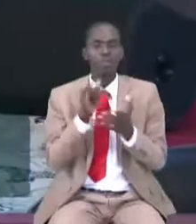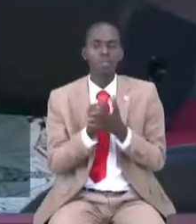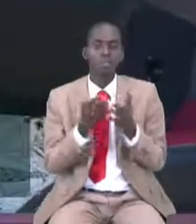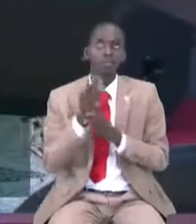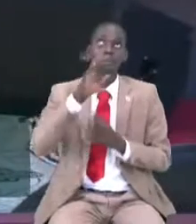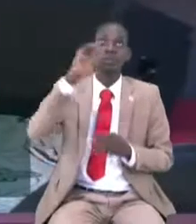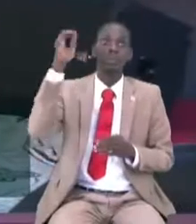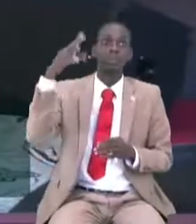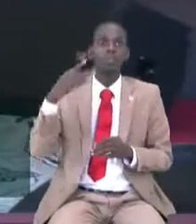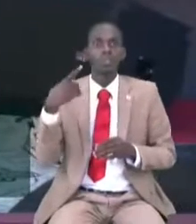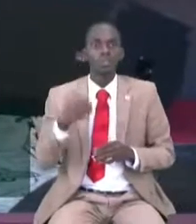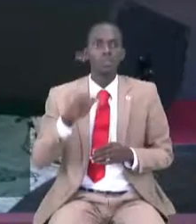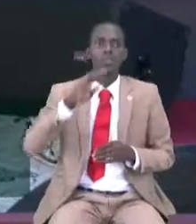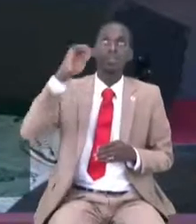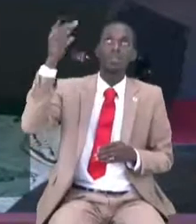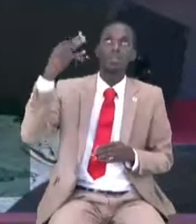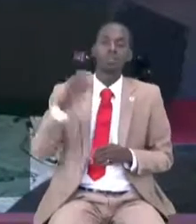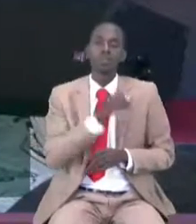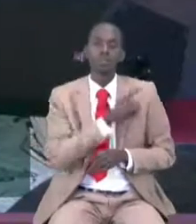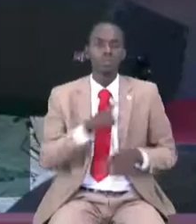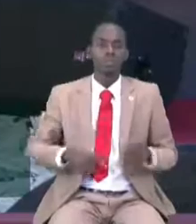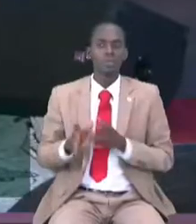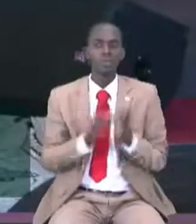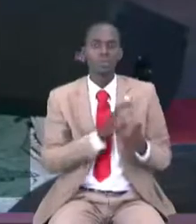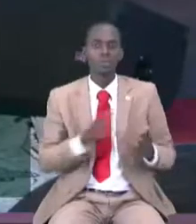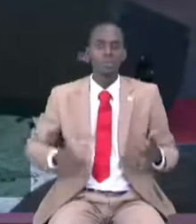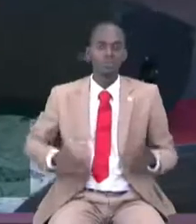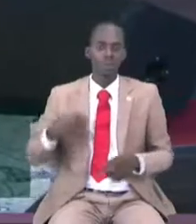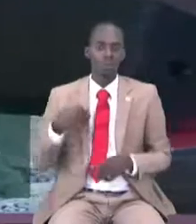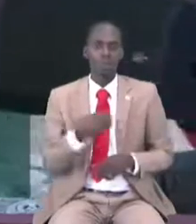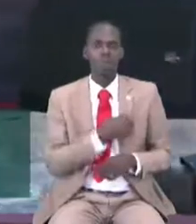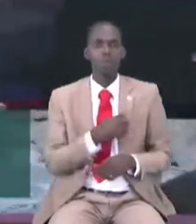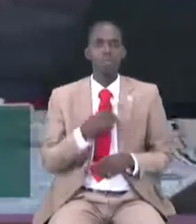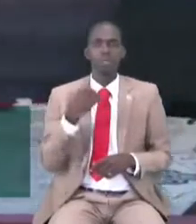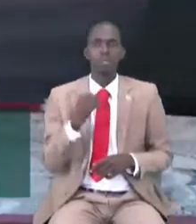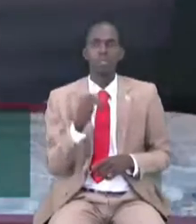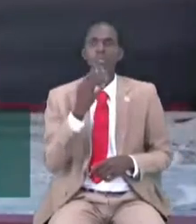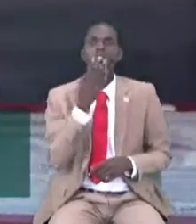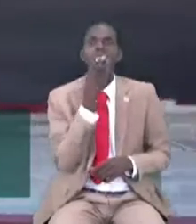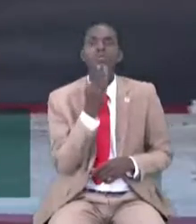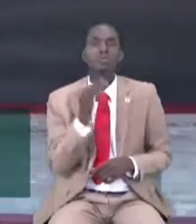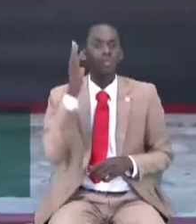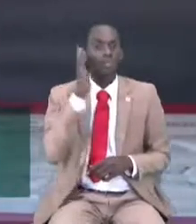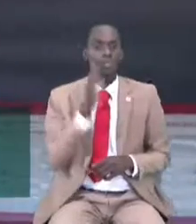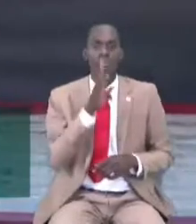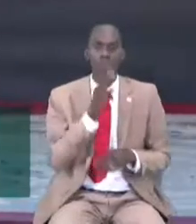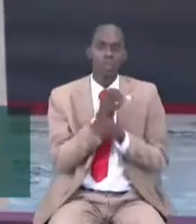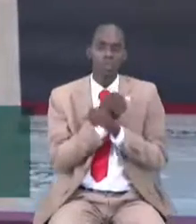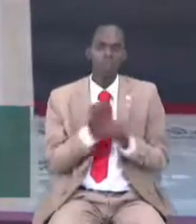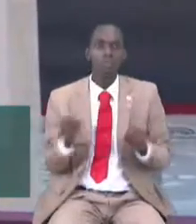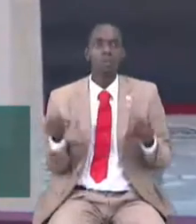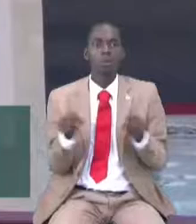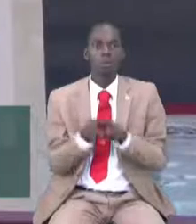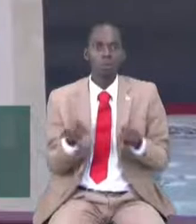Juifs, que nous croyons être sauvés de la même manière que ces païens,